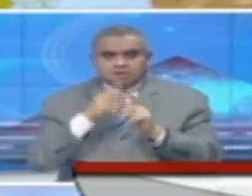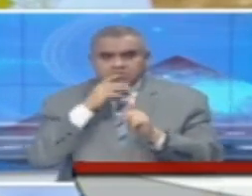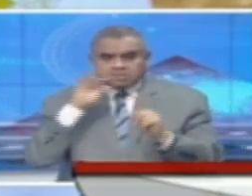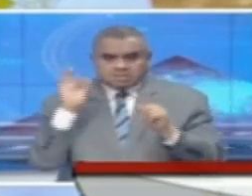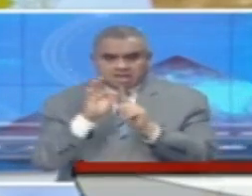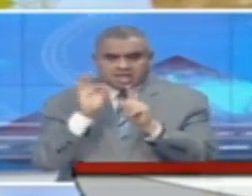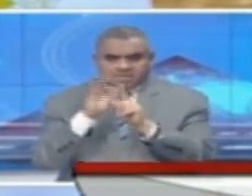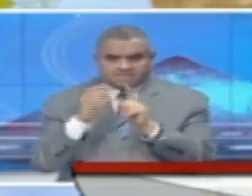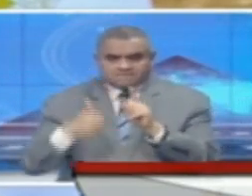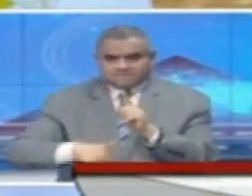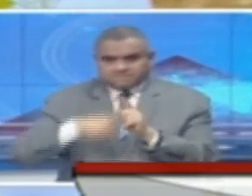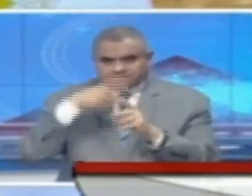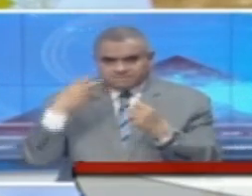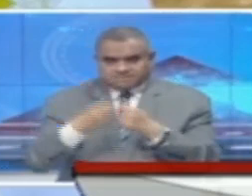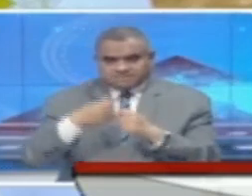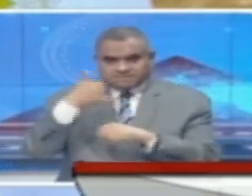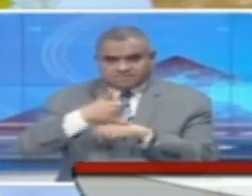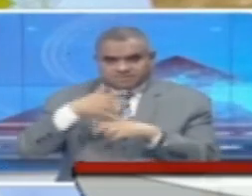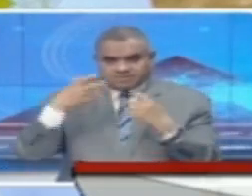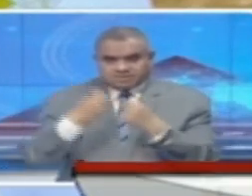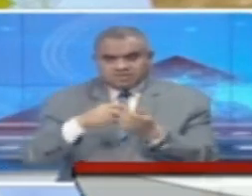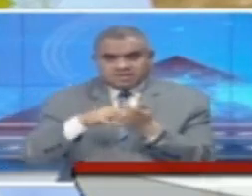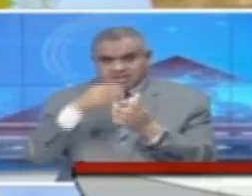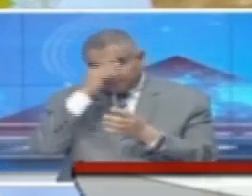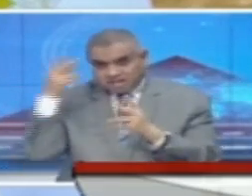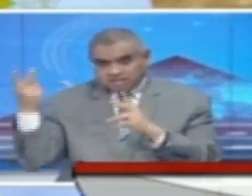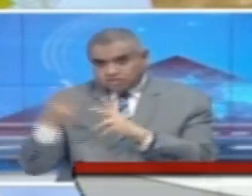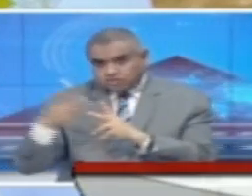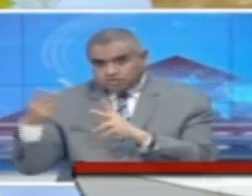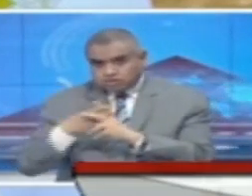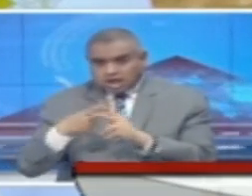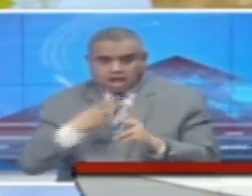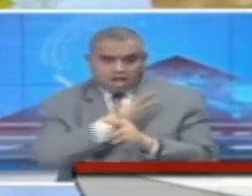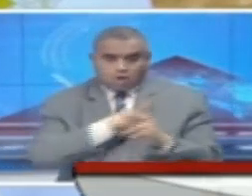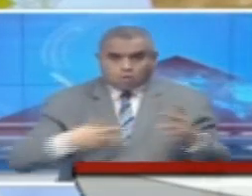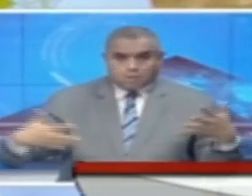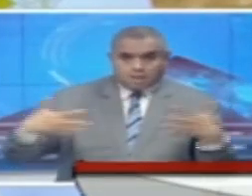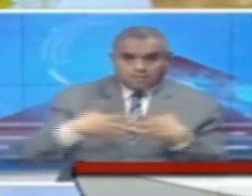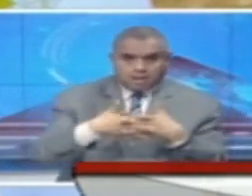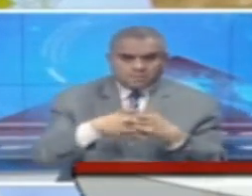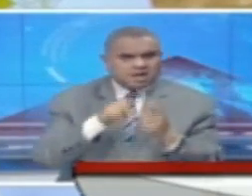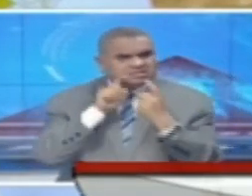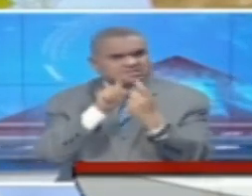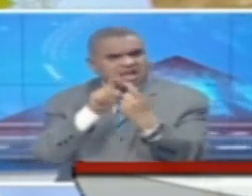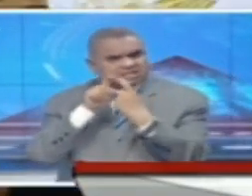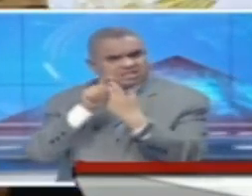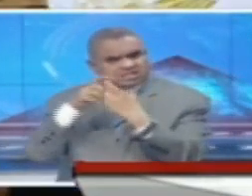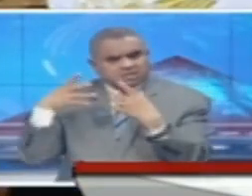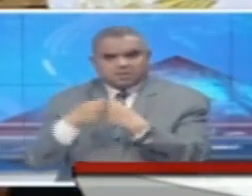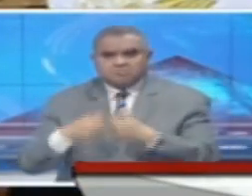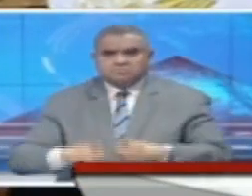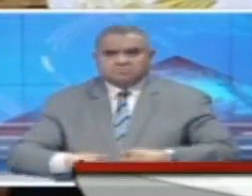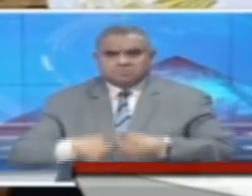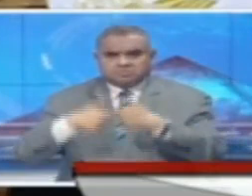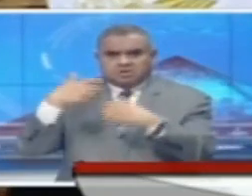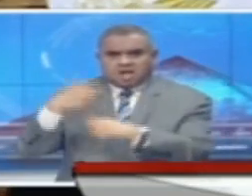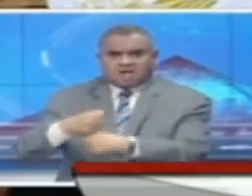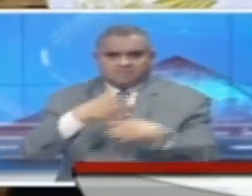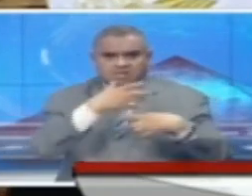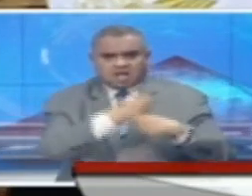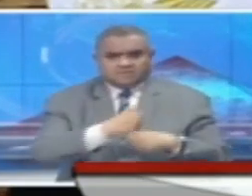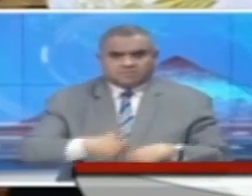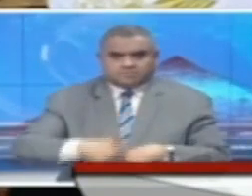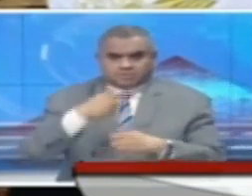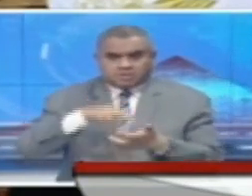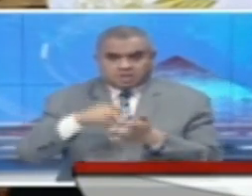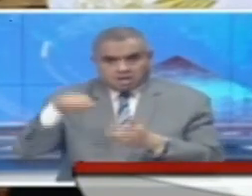أنت تقدر تتخطى التحديات. ما ينفعش يعني، وأهم عنصر فيها هو الدعم الشعبي. فطول ما إحنا زي ما قال فخامة